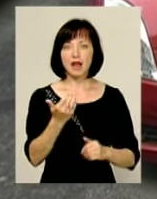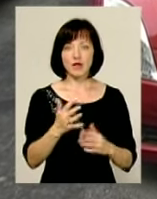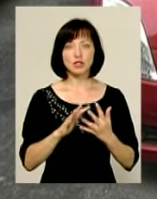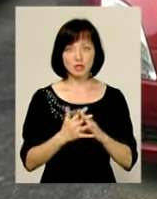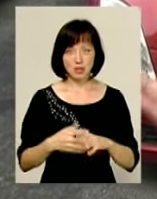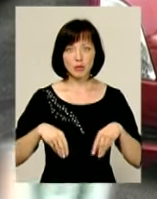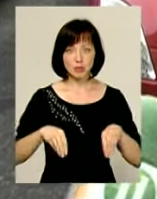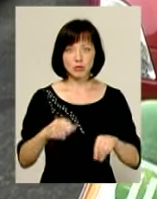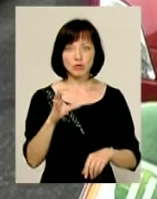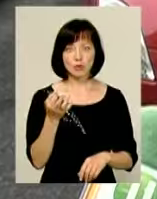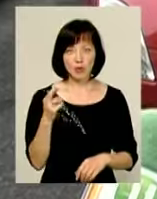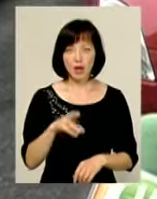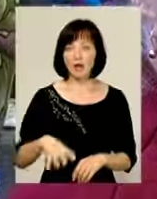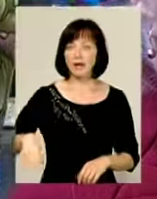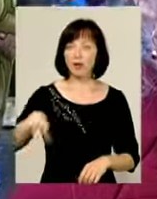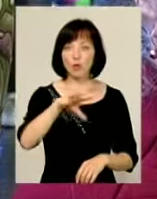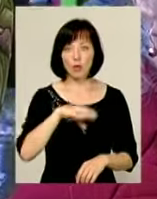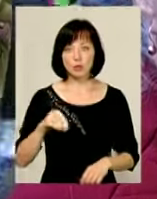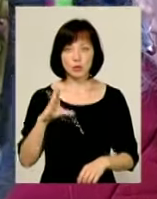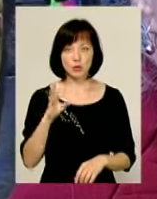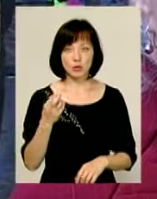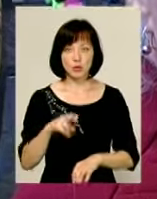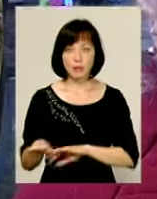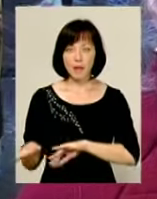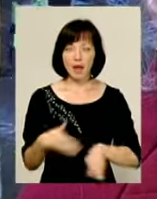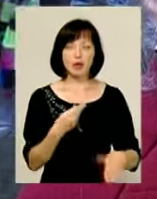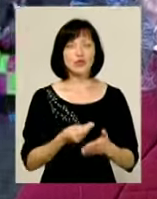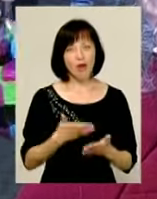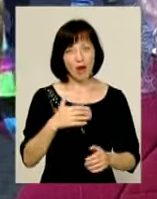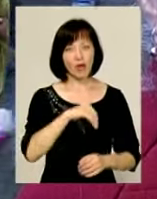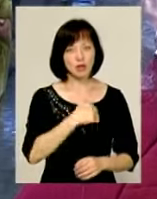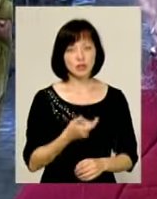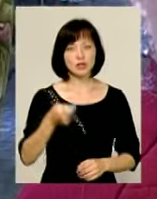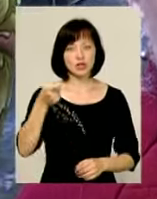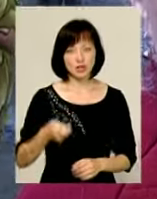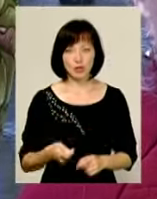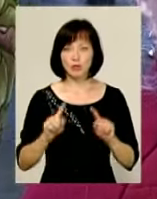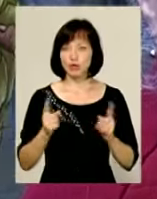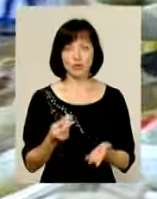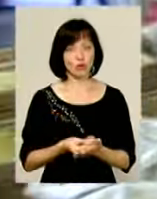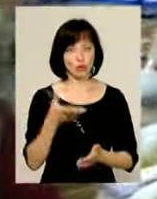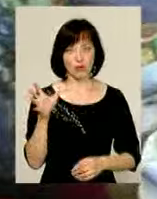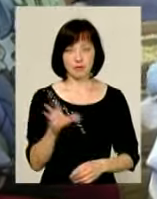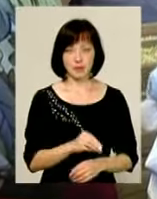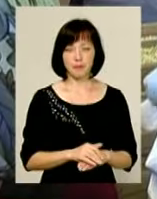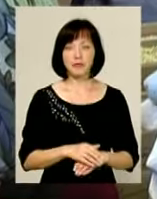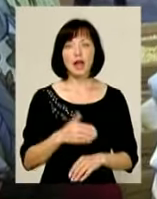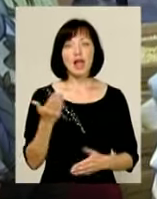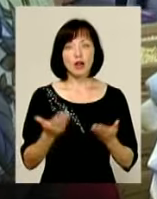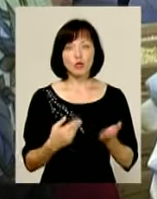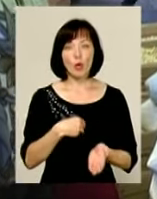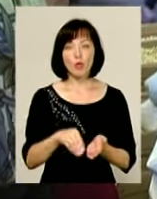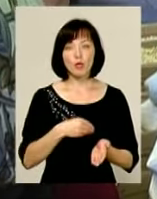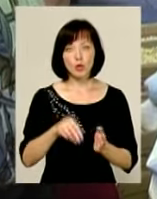посіяли сою? Кругом сої. Ну, дорога, конечно. Хотілося, щоб було б дешеву, бо дуже дорого все. Якщо й купують